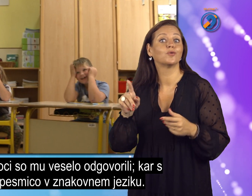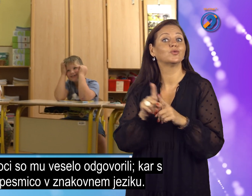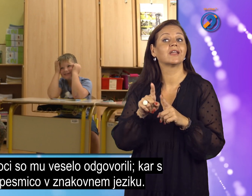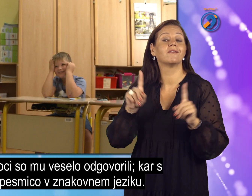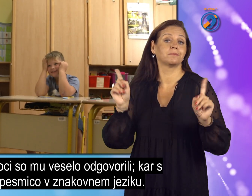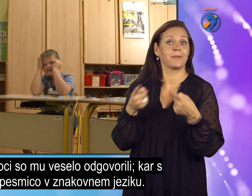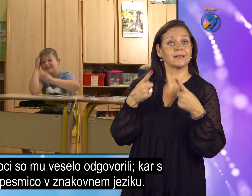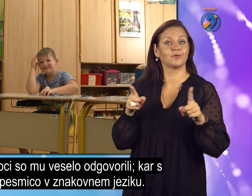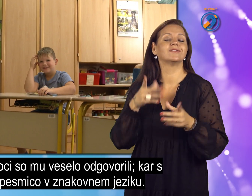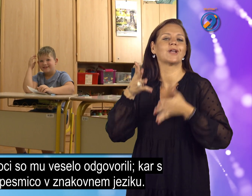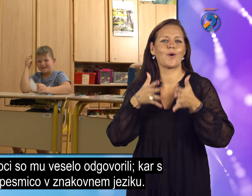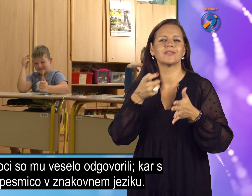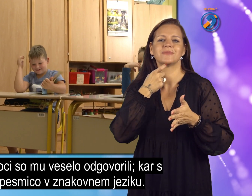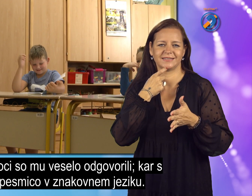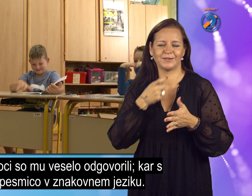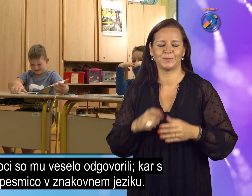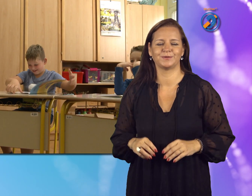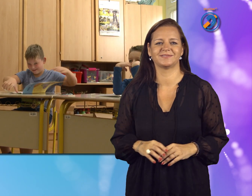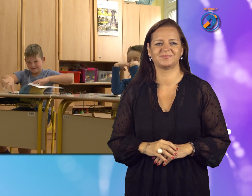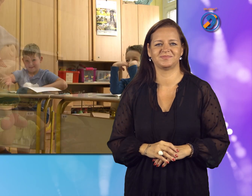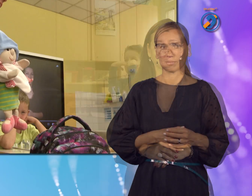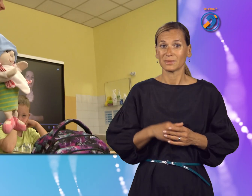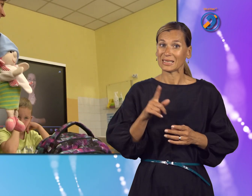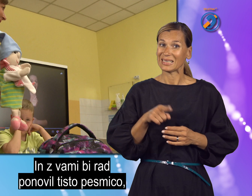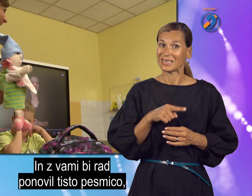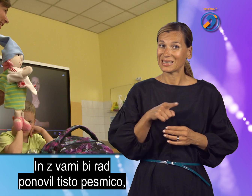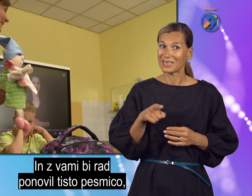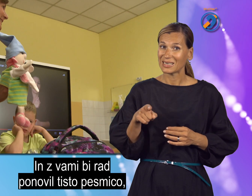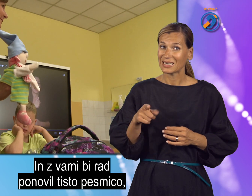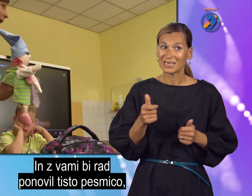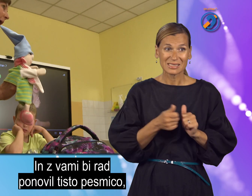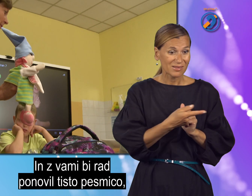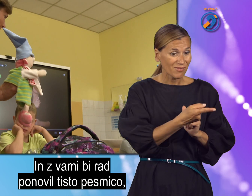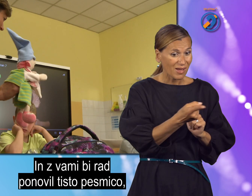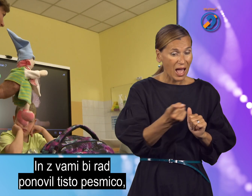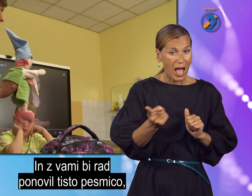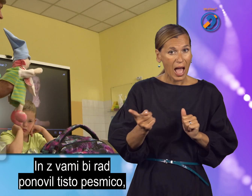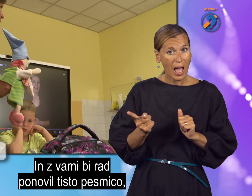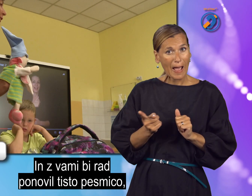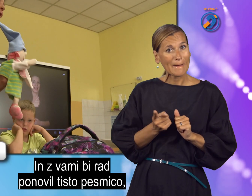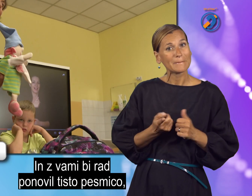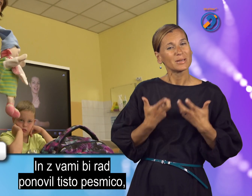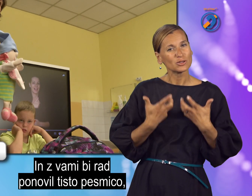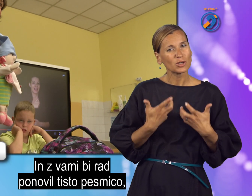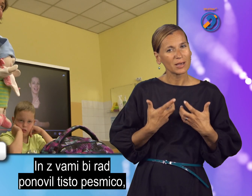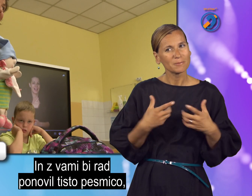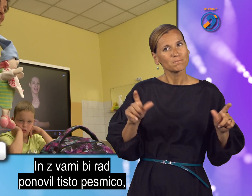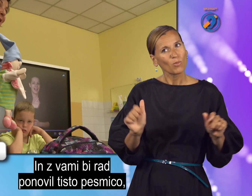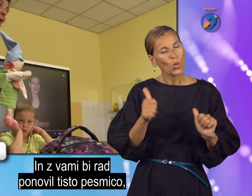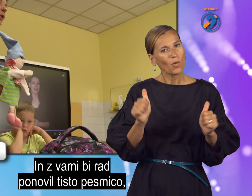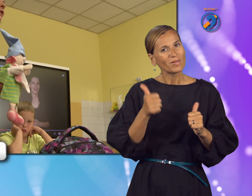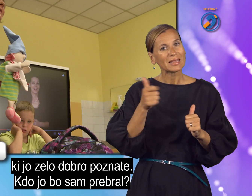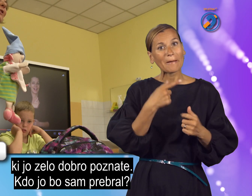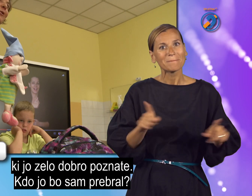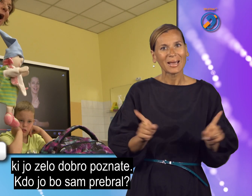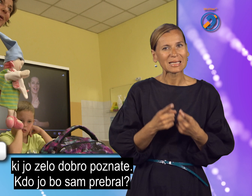odgovorili, kar s pesmico v znakovnem jeziku. In z vami bi rad ponovil tisto pesmico,